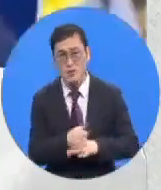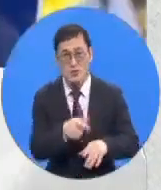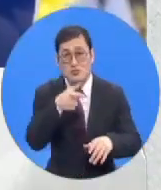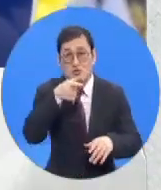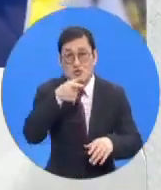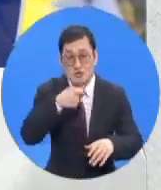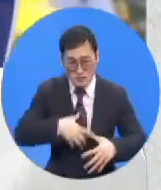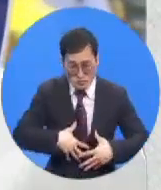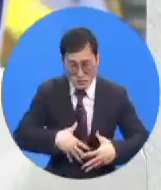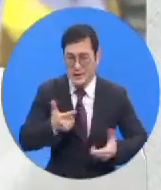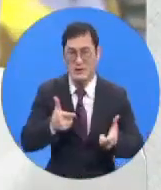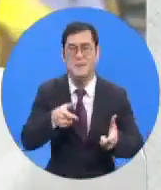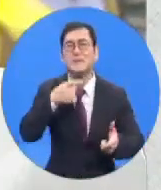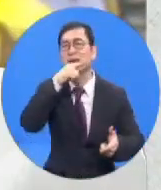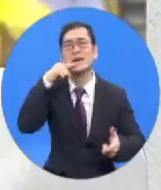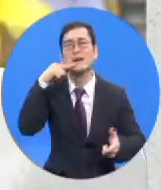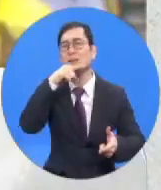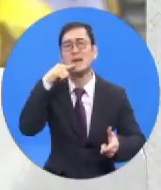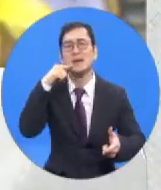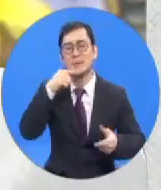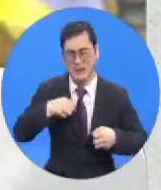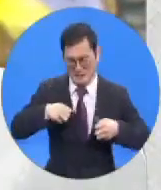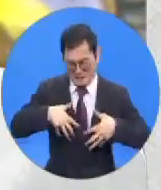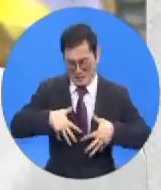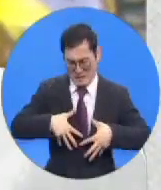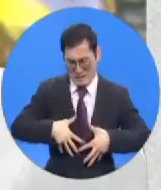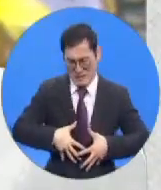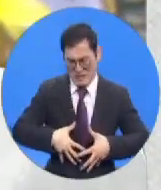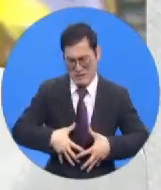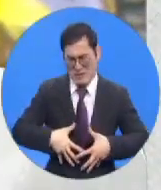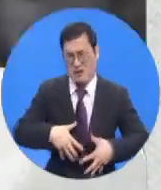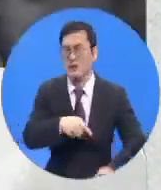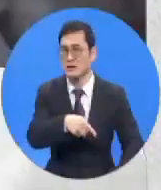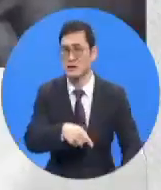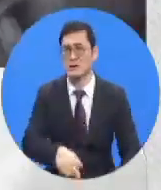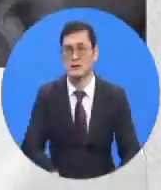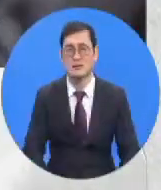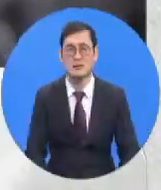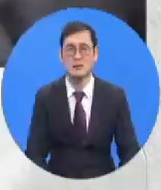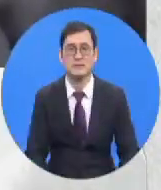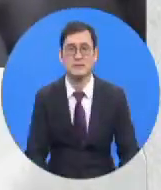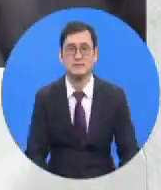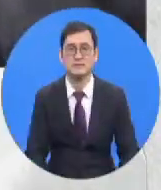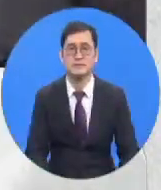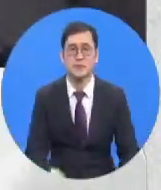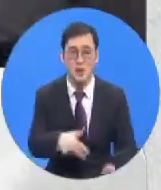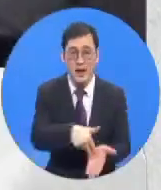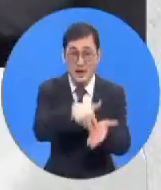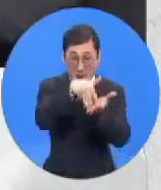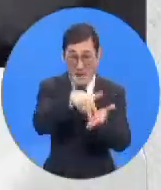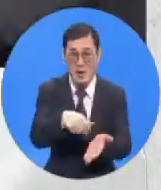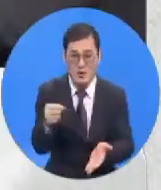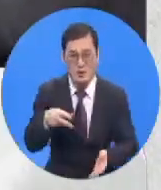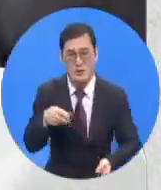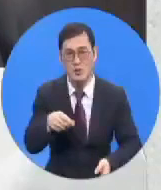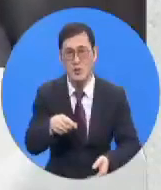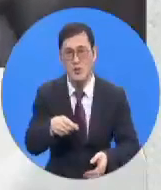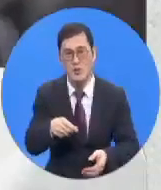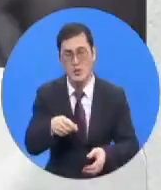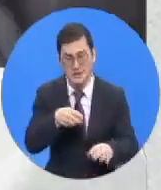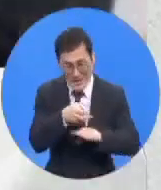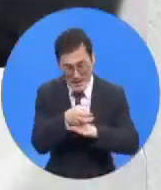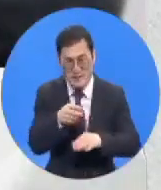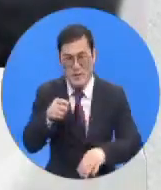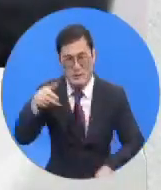직접적으로 사망한 그런 CCTV는 아니지만 뭐 엘리베이터 그 CCTV나 이런 여러 가지 정황들을 볼 때 그 다음에